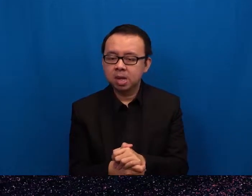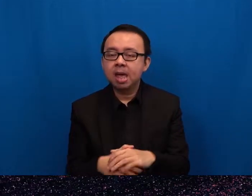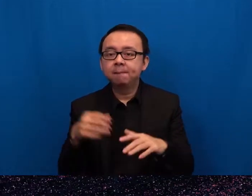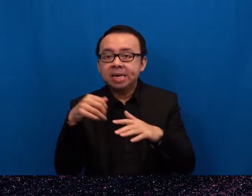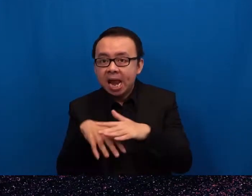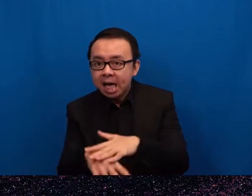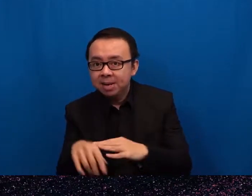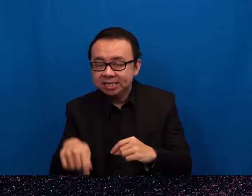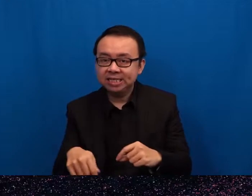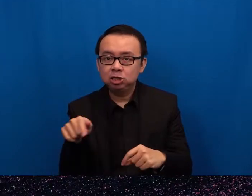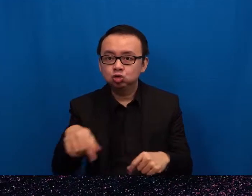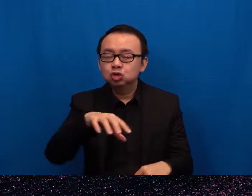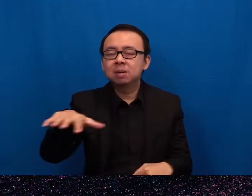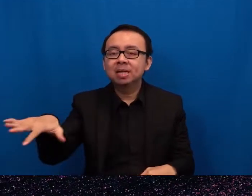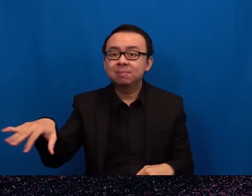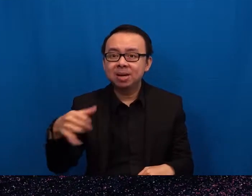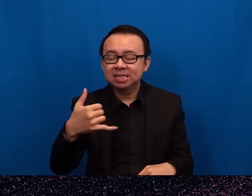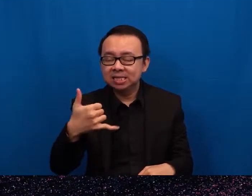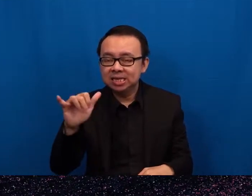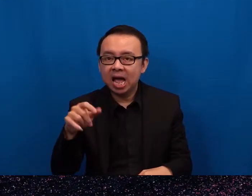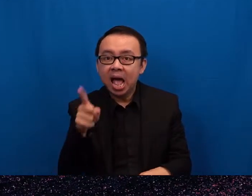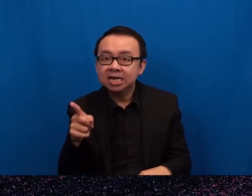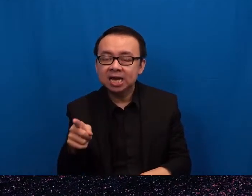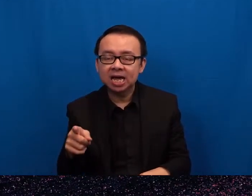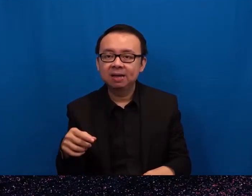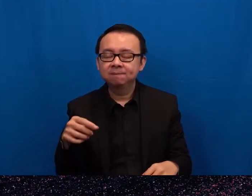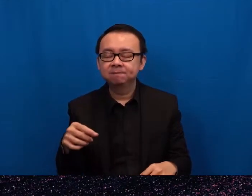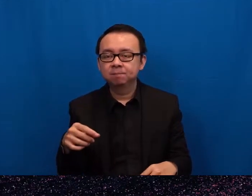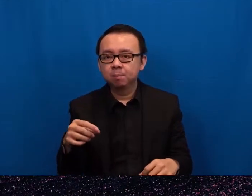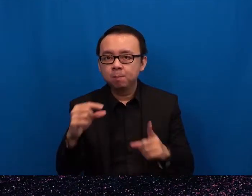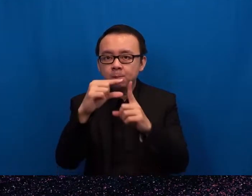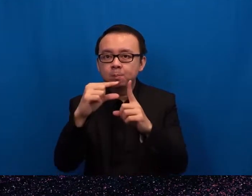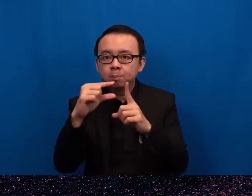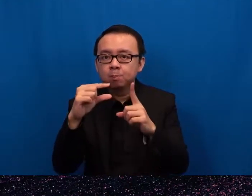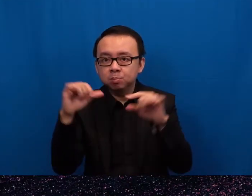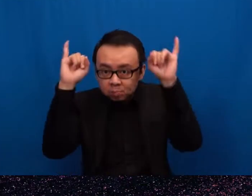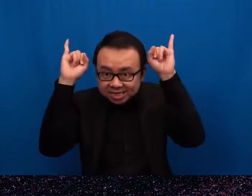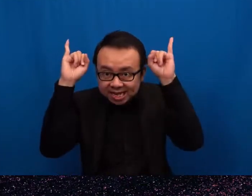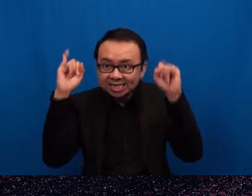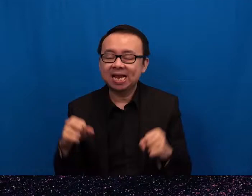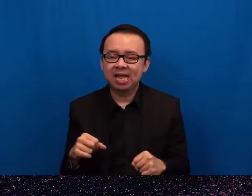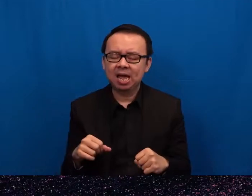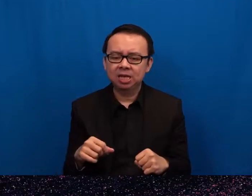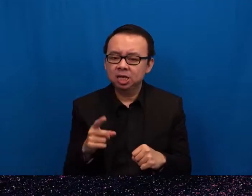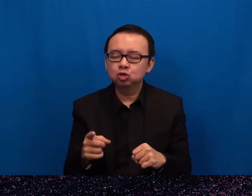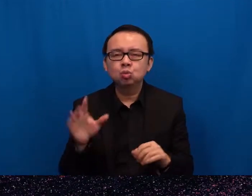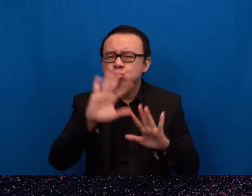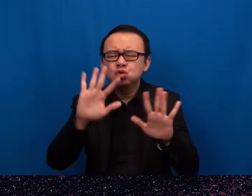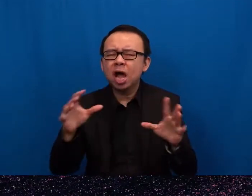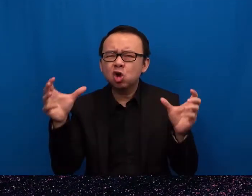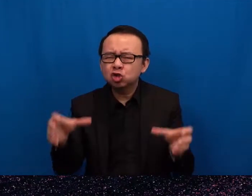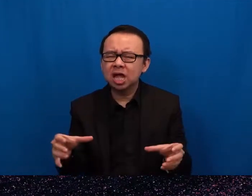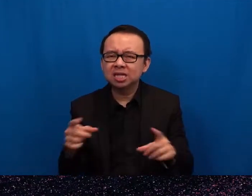Pedalaman-pedalaman di sini adalah tempat-tempat yang masih ada penghulu-penghulunya. Itu bisa jadi bukan hanya city, bisa jadi